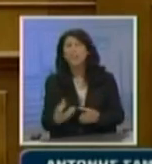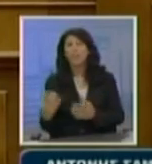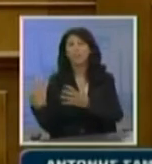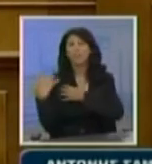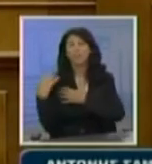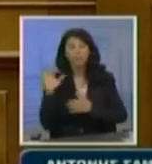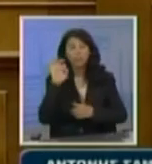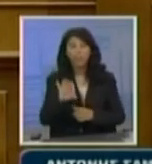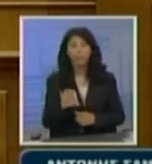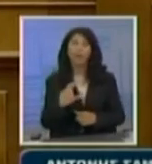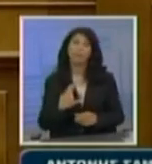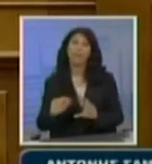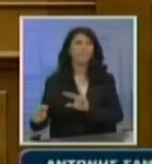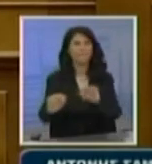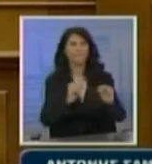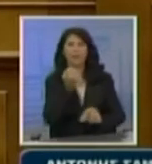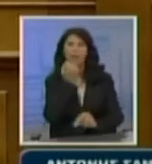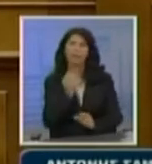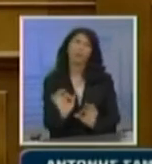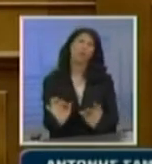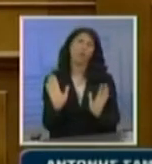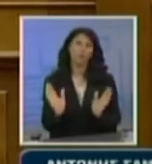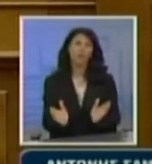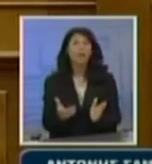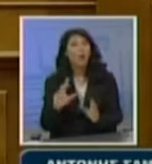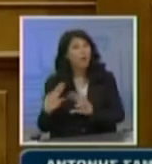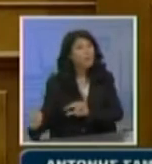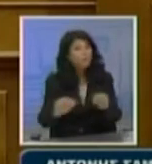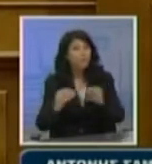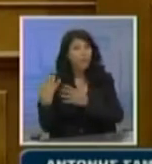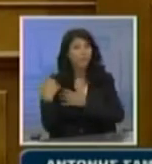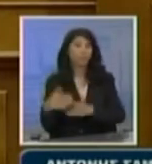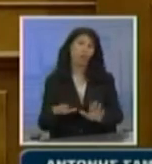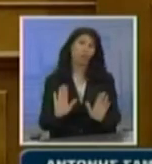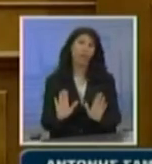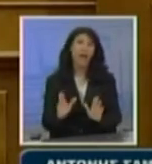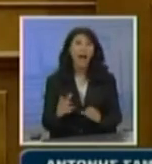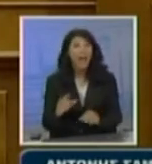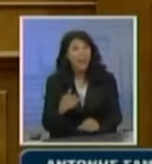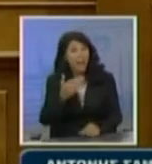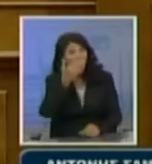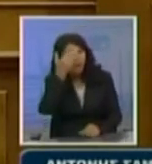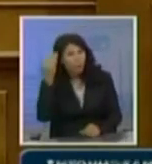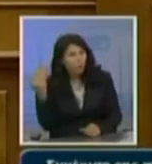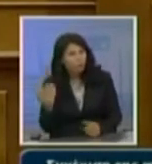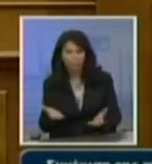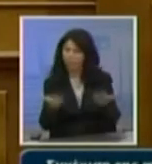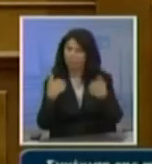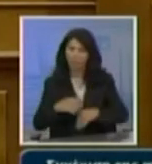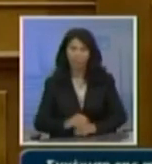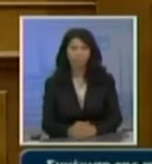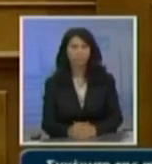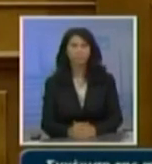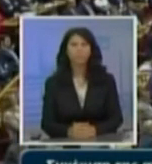καθήκοντα της Προεδρίας, η οποία θα μπορέσει να συμβάλλει στην ανάπτυξη της χώρας μας. Στη συνάντηση ήταν παρόντες ο αντιπρόεδρος της κυβέρνησης